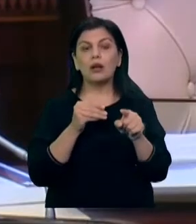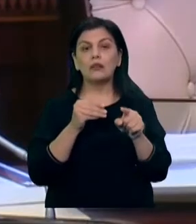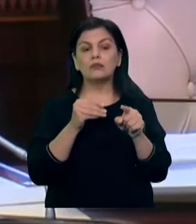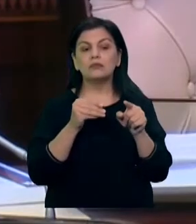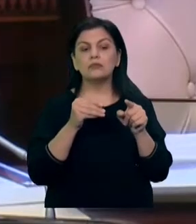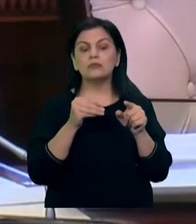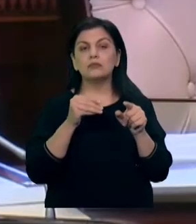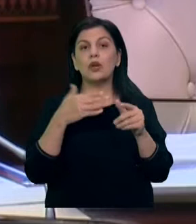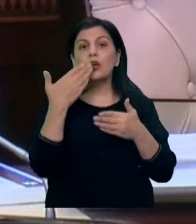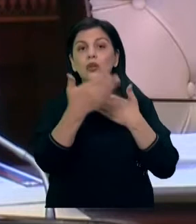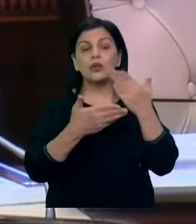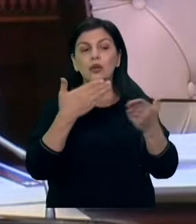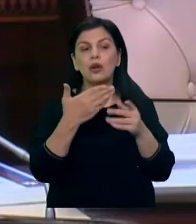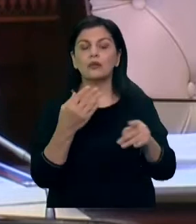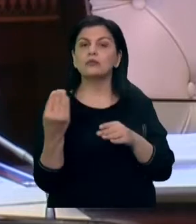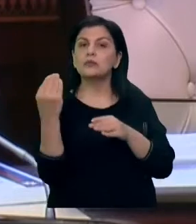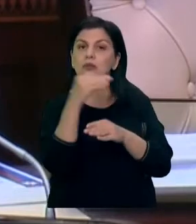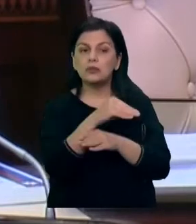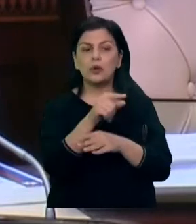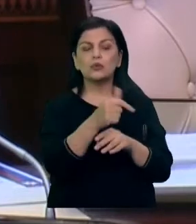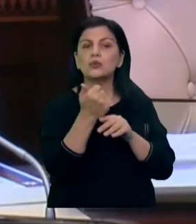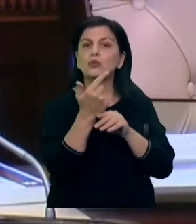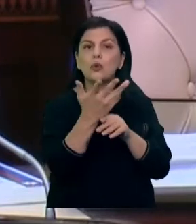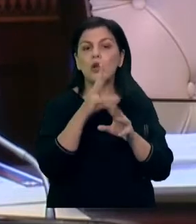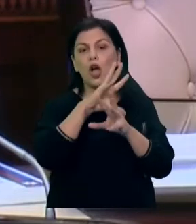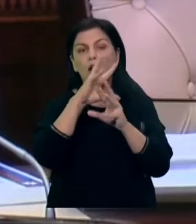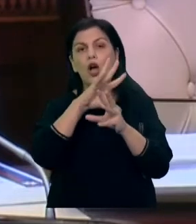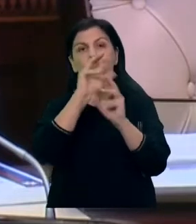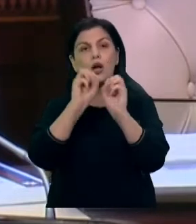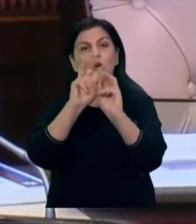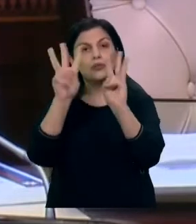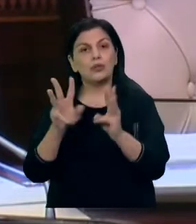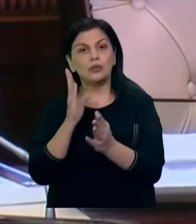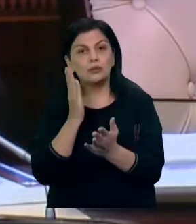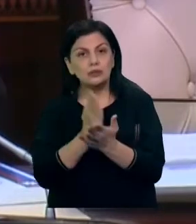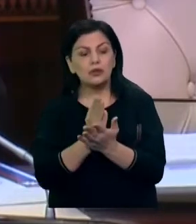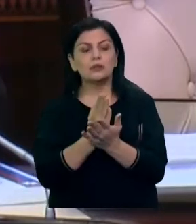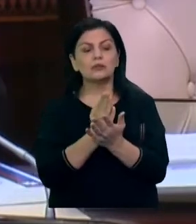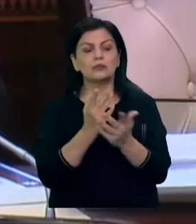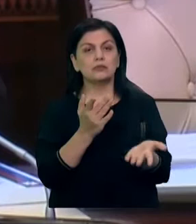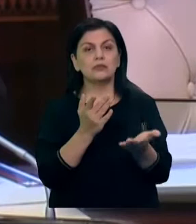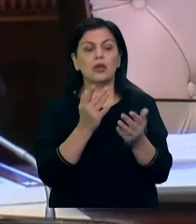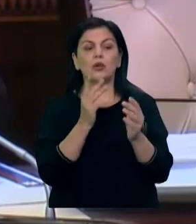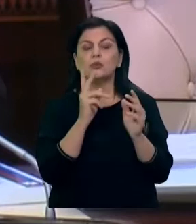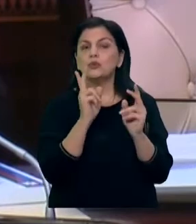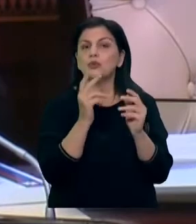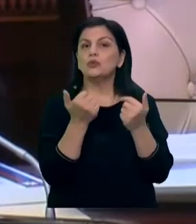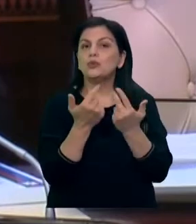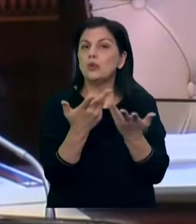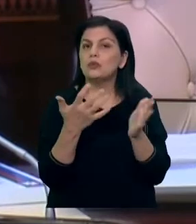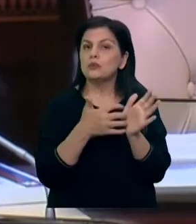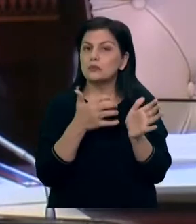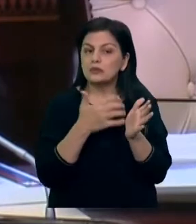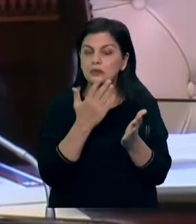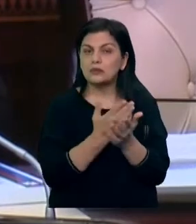bağlı əlavələr olsun. Bunların nişəsinin təmin olunması da, olunmasını da görmürük. Ombudsman ayrı-ayrı məmurlar